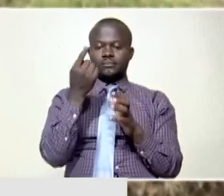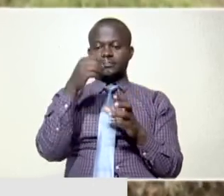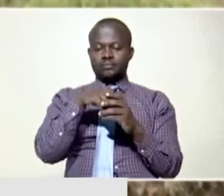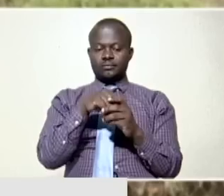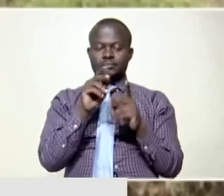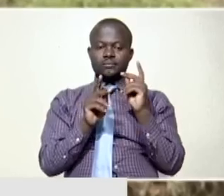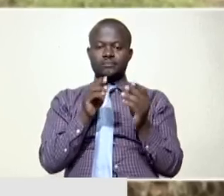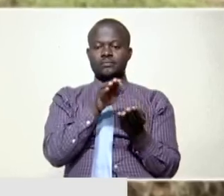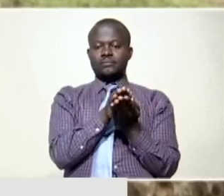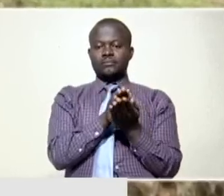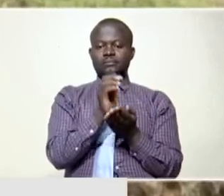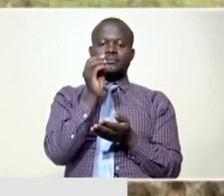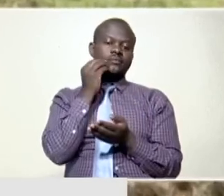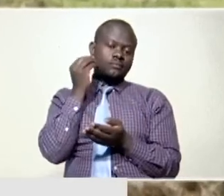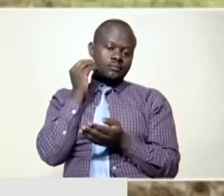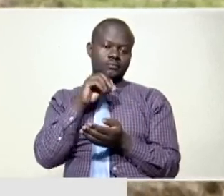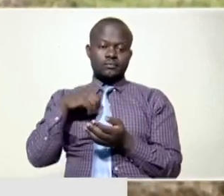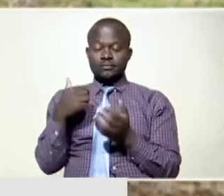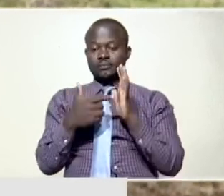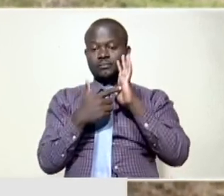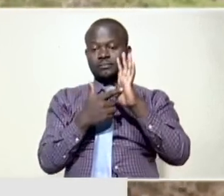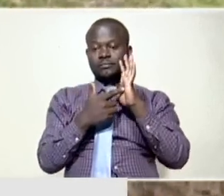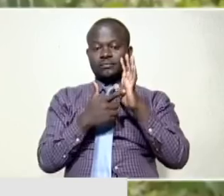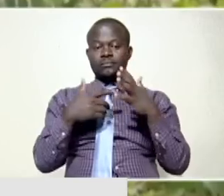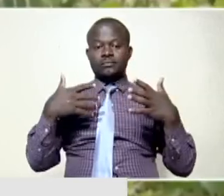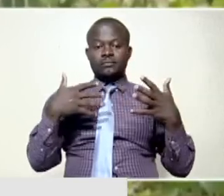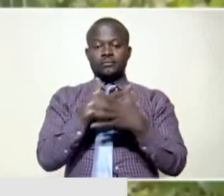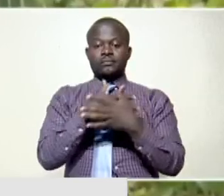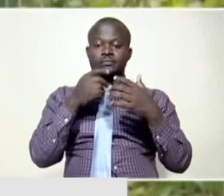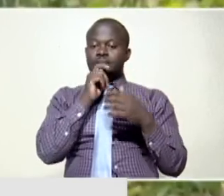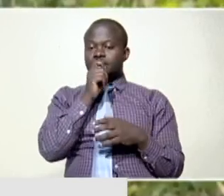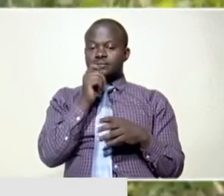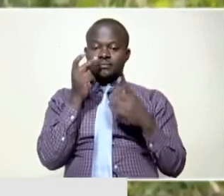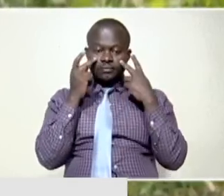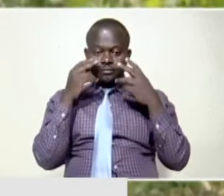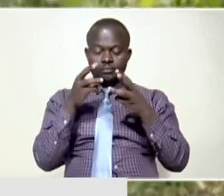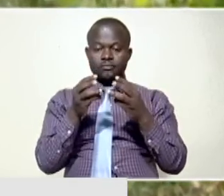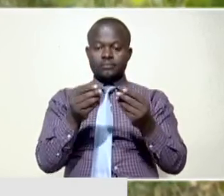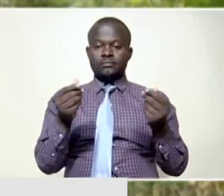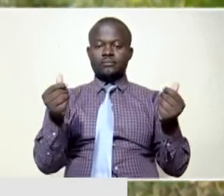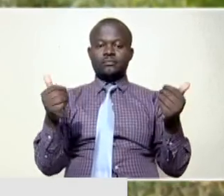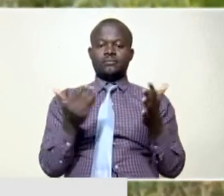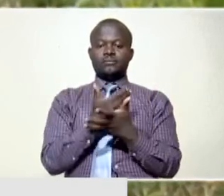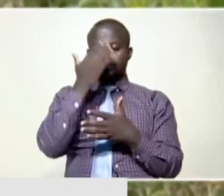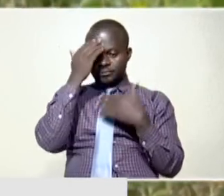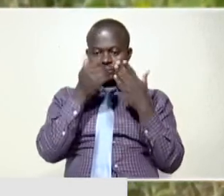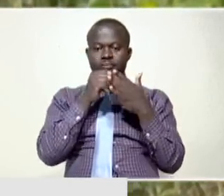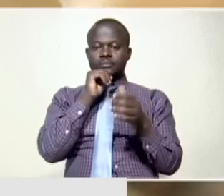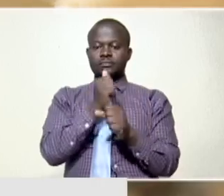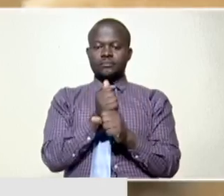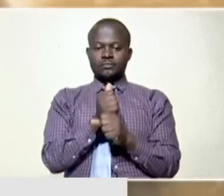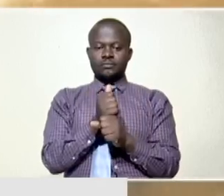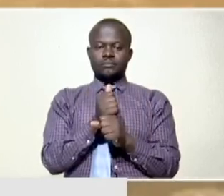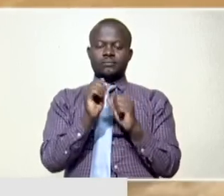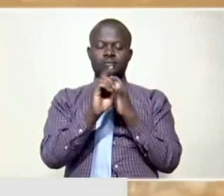baturage wayibitse iwe mu rugo yanze kuyitwereka atinya ko ngo itangazamakuru ryawe n'uburyo yangiritse ikiri nshya kubera kudakora.